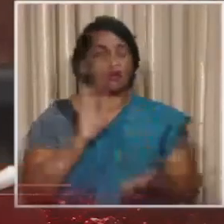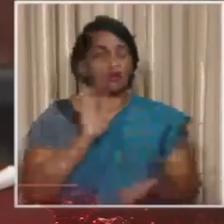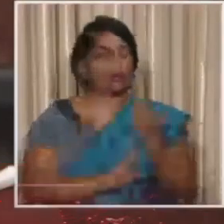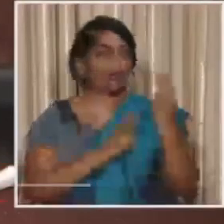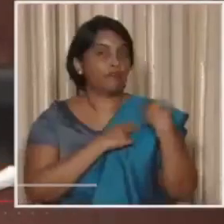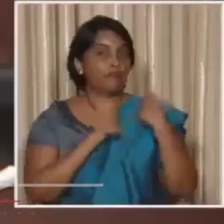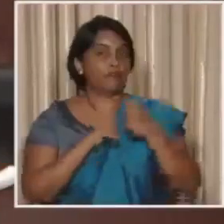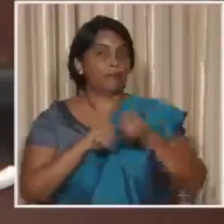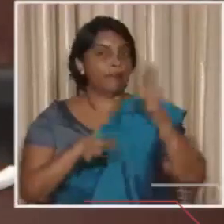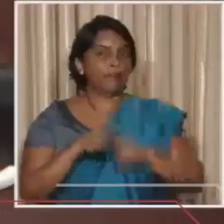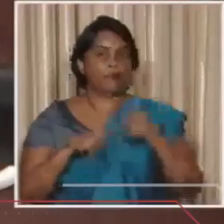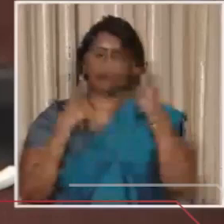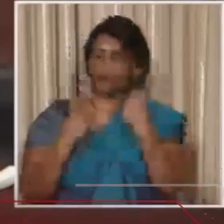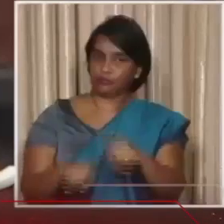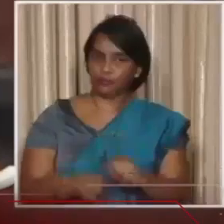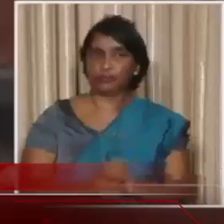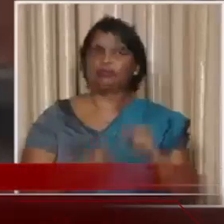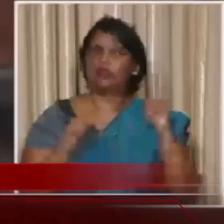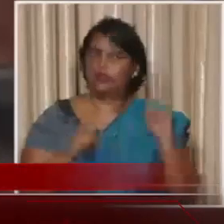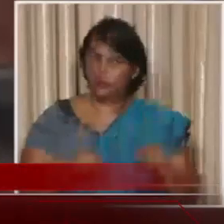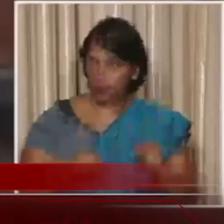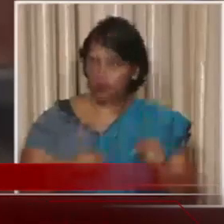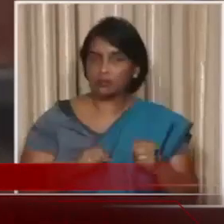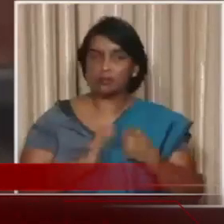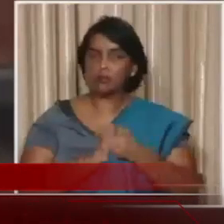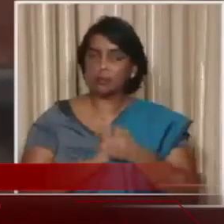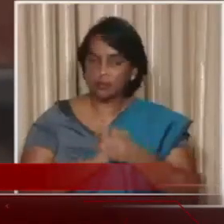සේවකර සාධකාරම් වලට වැටෙනවා. දැන් ගරු